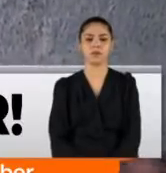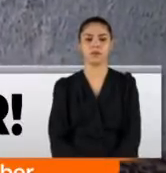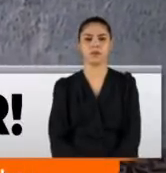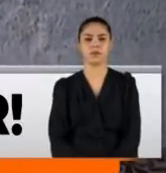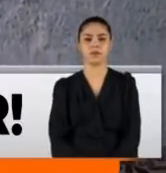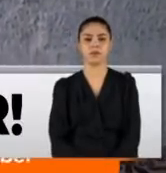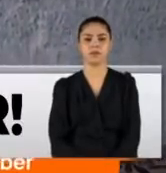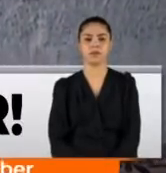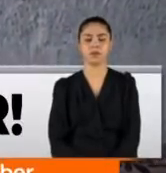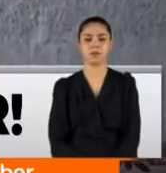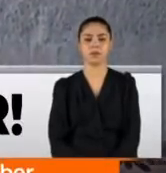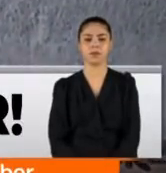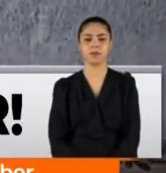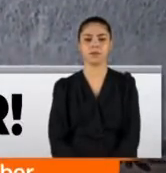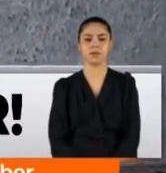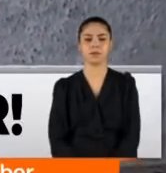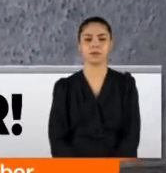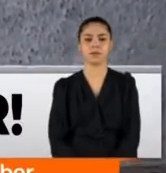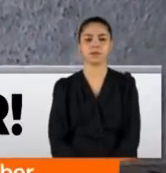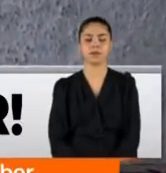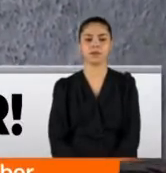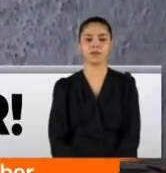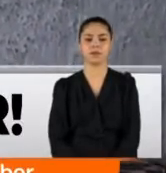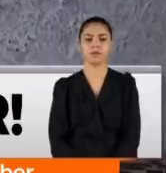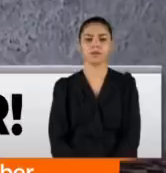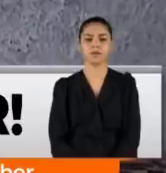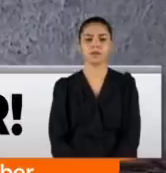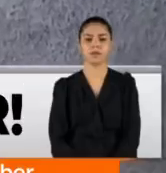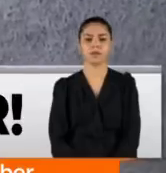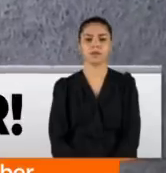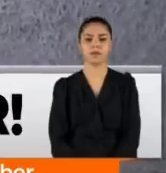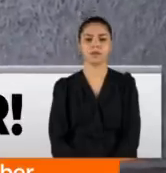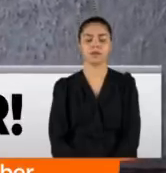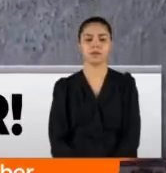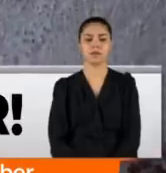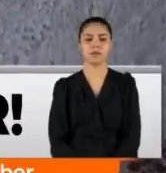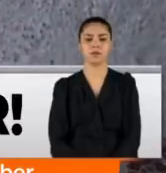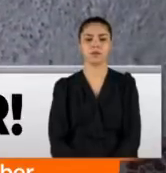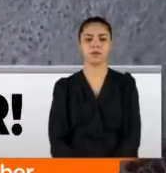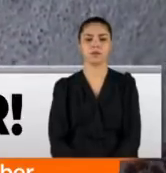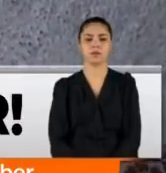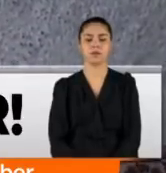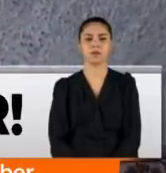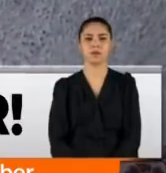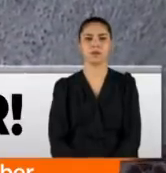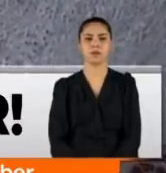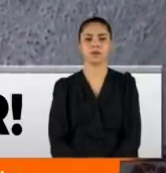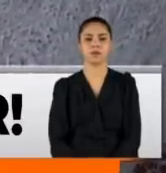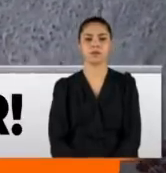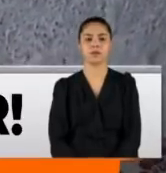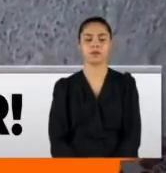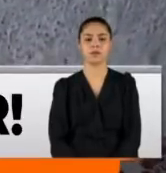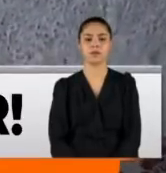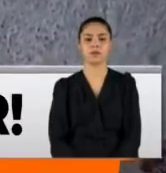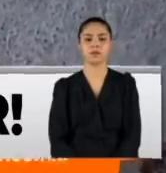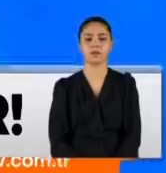benim bildiğim 10 kişi zehirlendi. Halide abim rahmetli o kurtulamadı. Bu abimi değil herkesi zehirleyecekmiş bu. Çünkü katliam